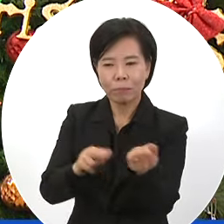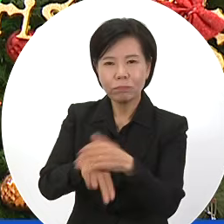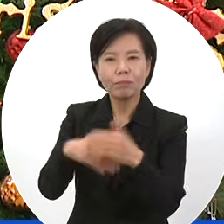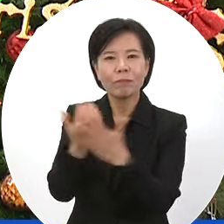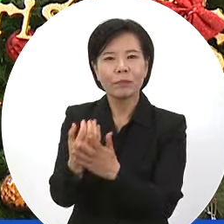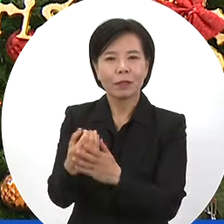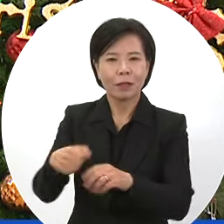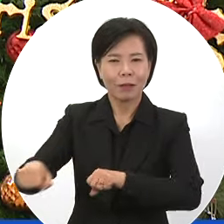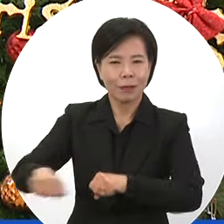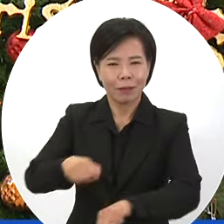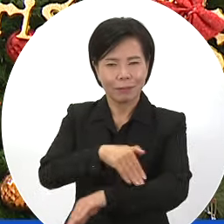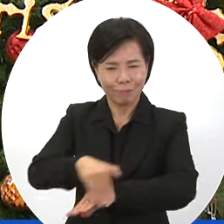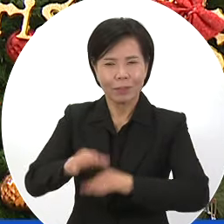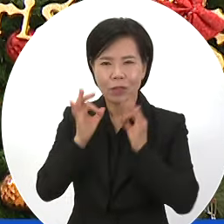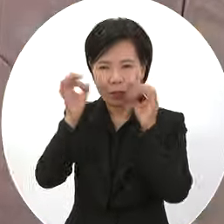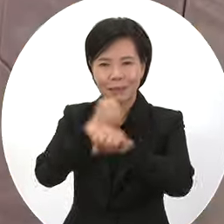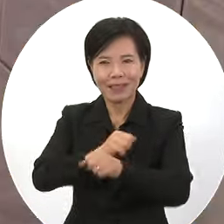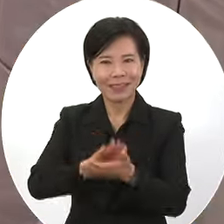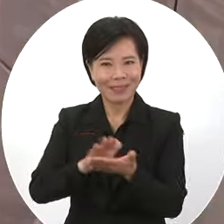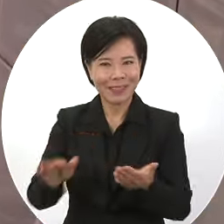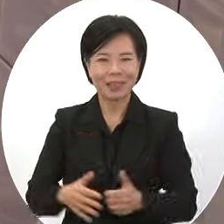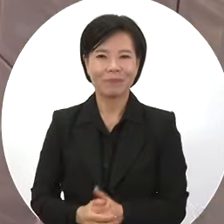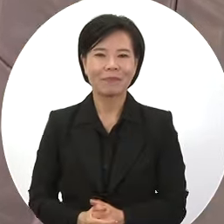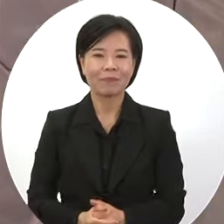개척에 힘쓰도록 하겠습니다.